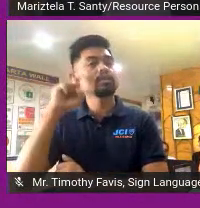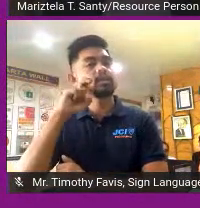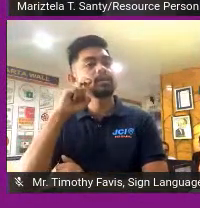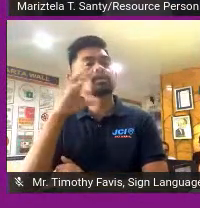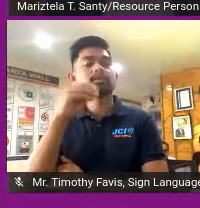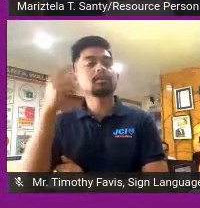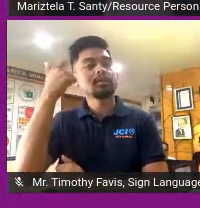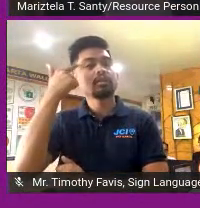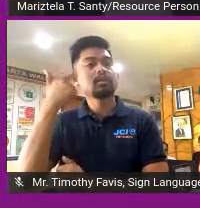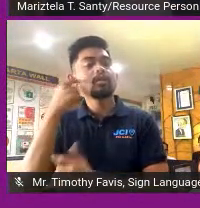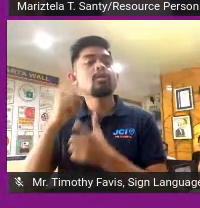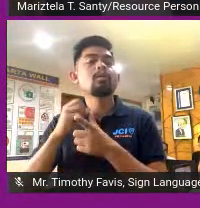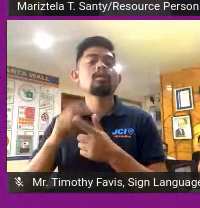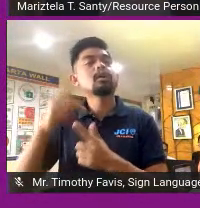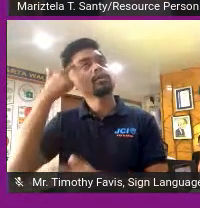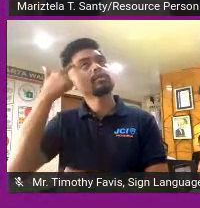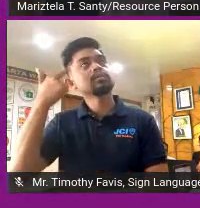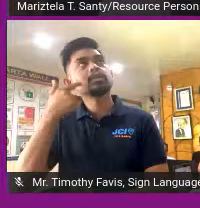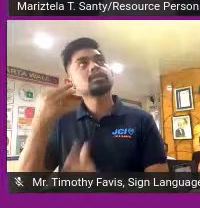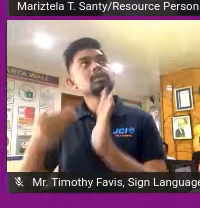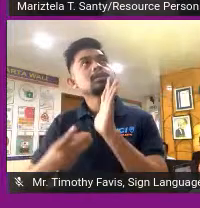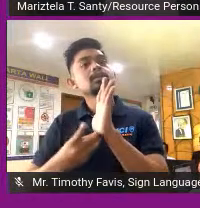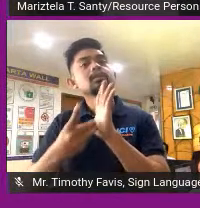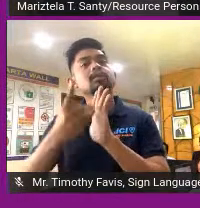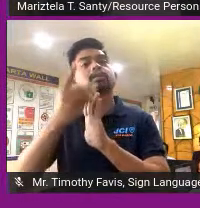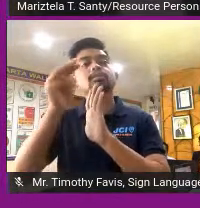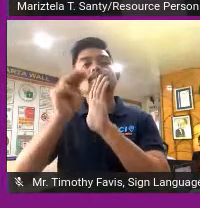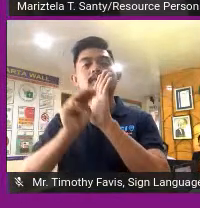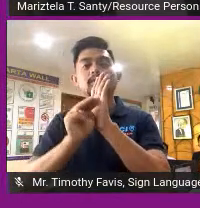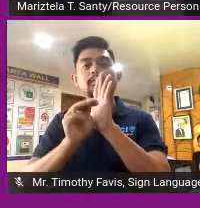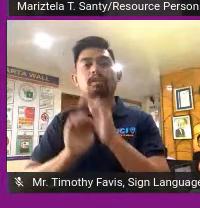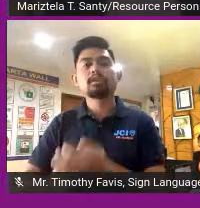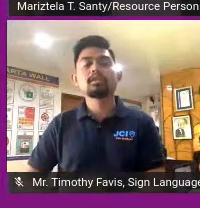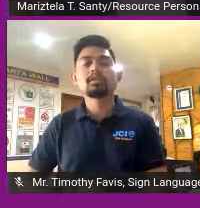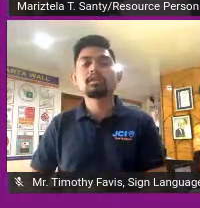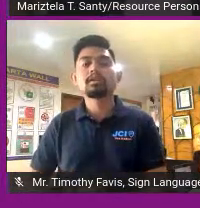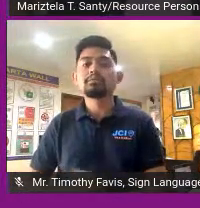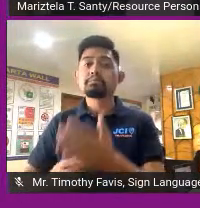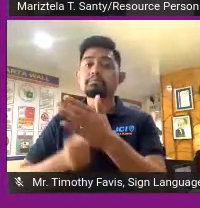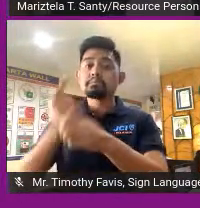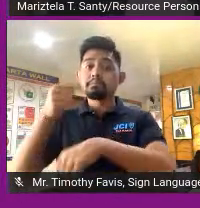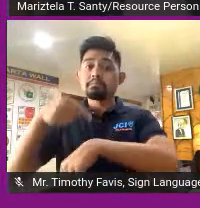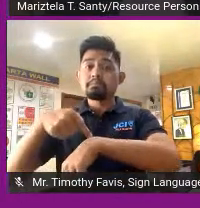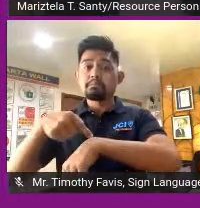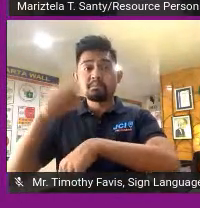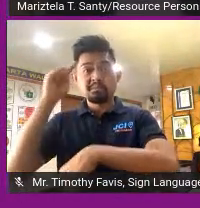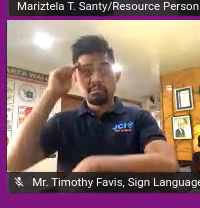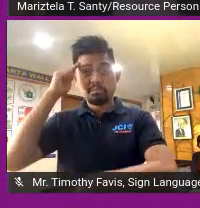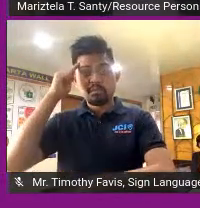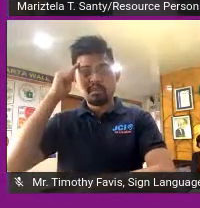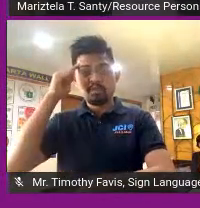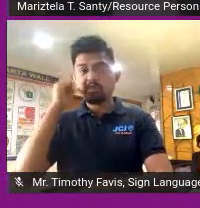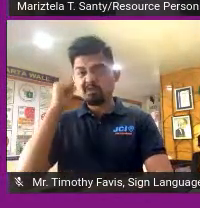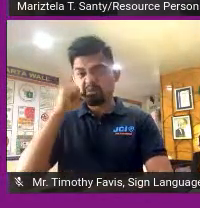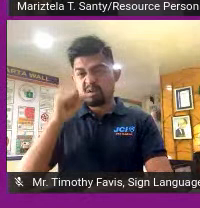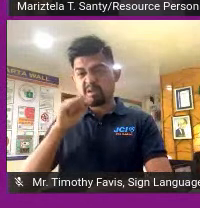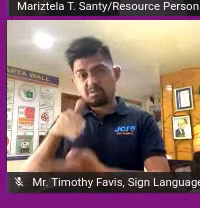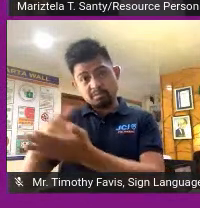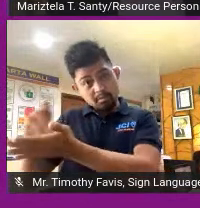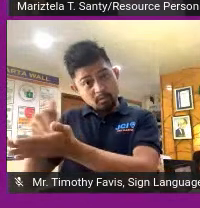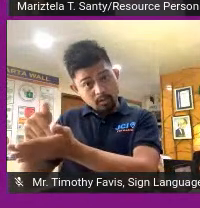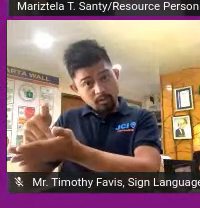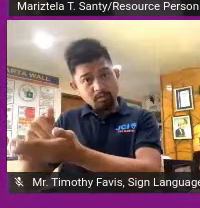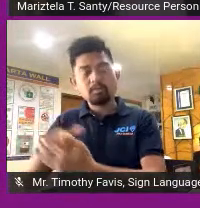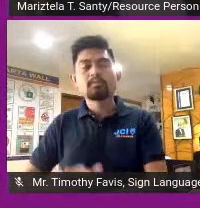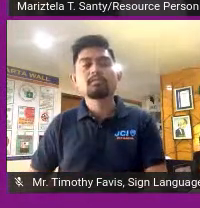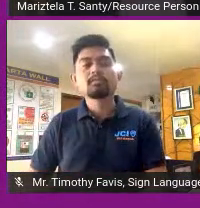men and women. Kasi usually, ang ano natin, akala natin, babae lang ang naaapi. Babae